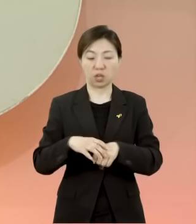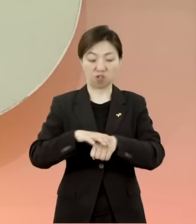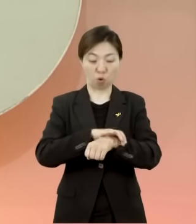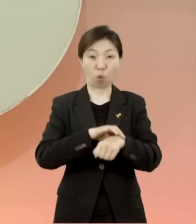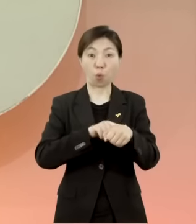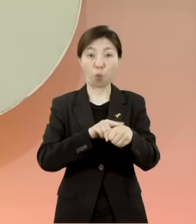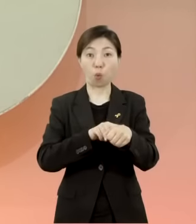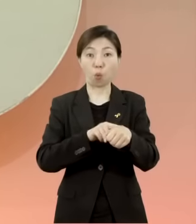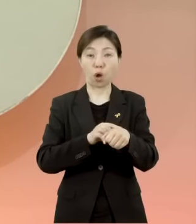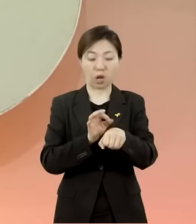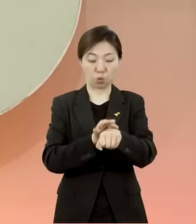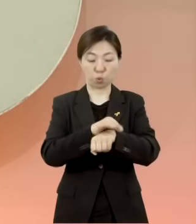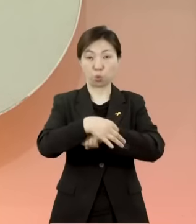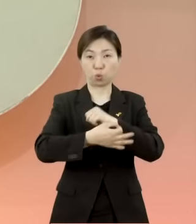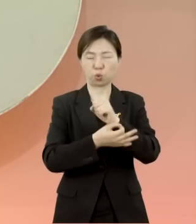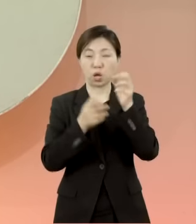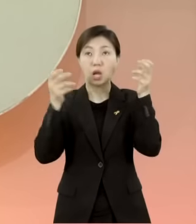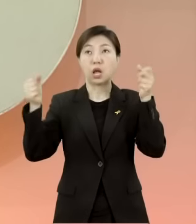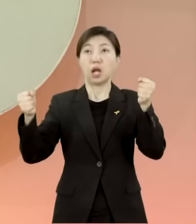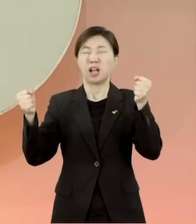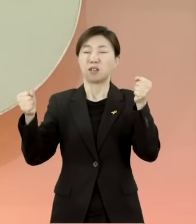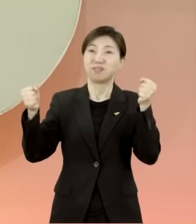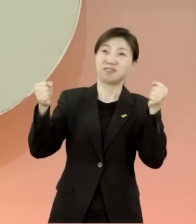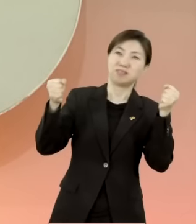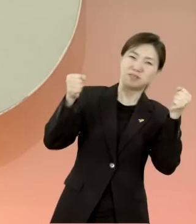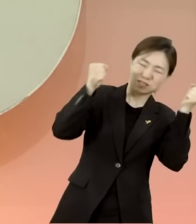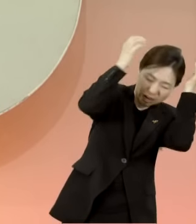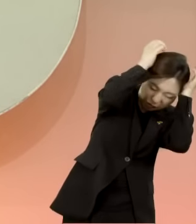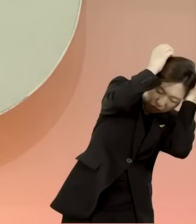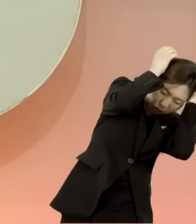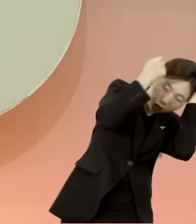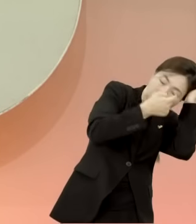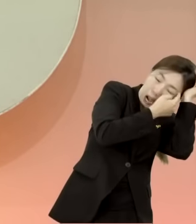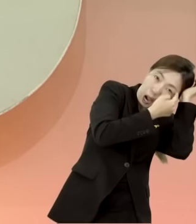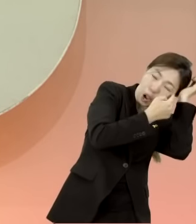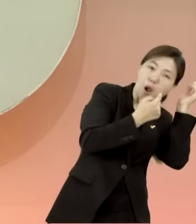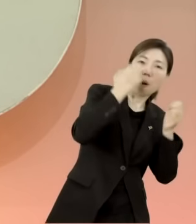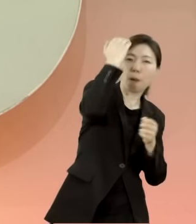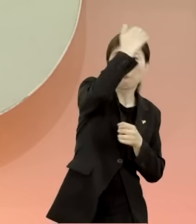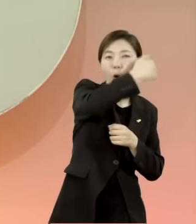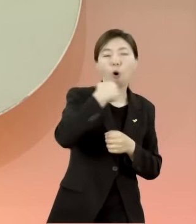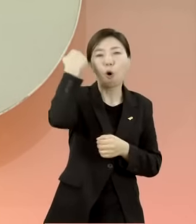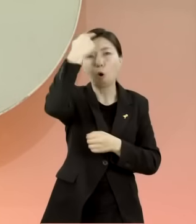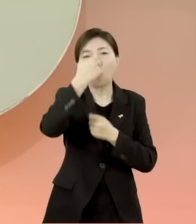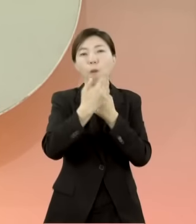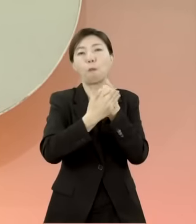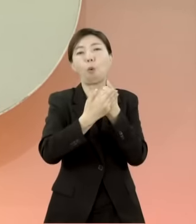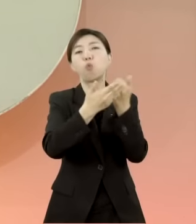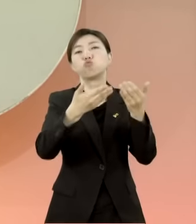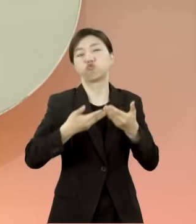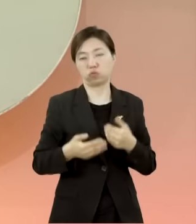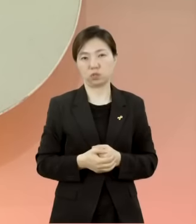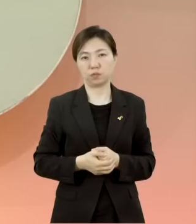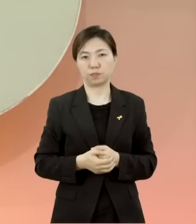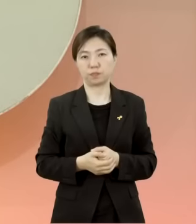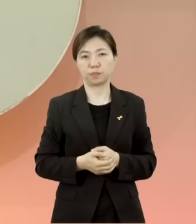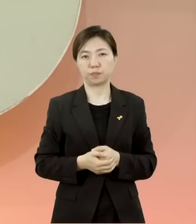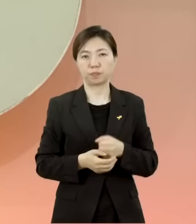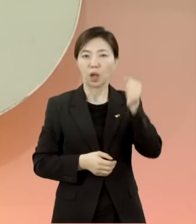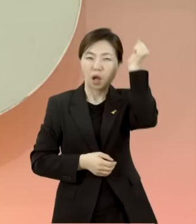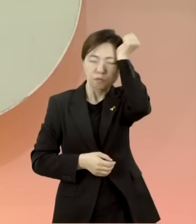있던이 손이 희한하게 떨어질 때 자기 머리를 딱 막아주면서 그 돌 위에 떨어져 가지고 머리를 보호했다는